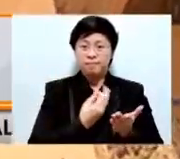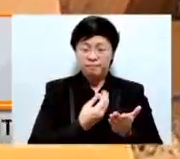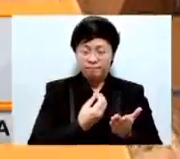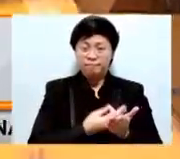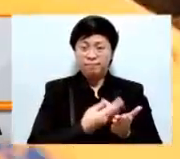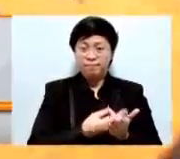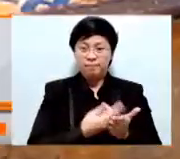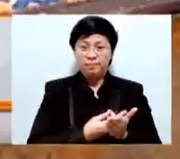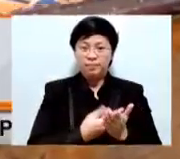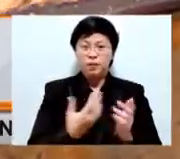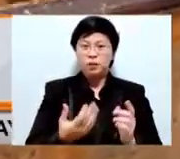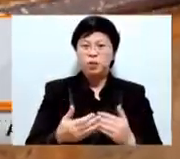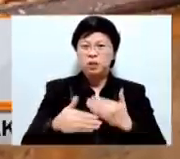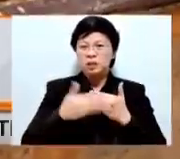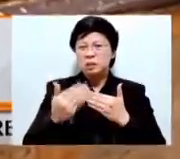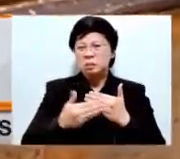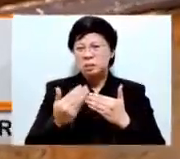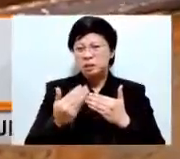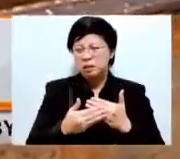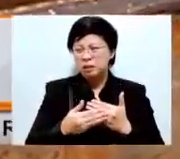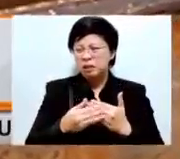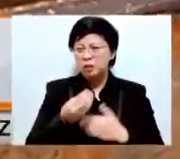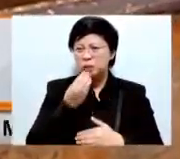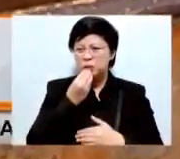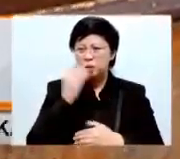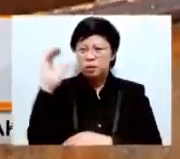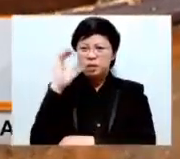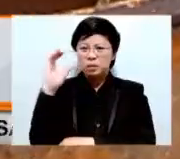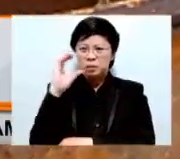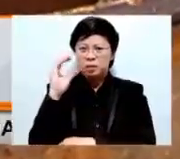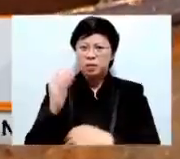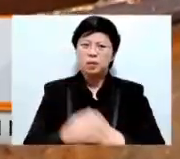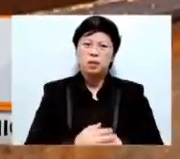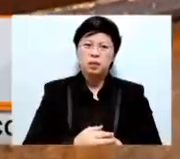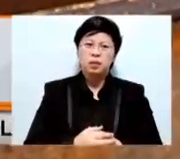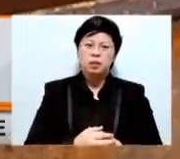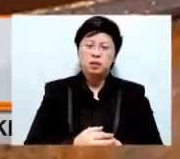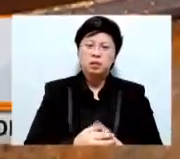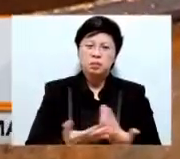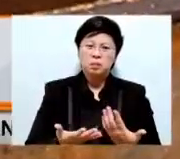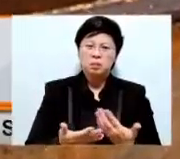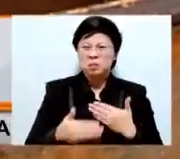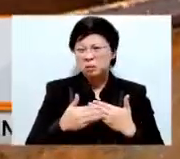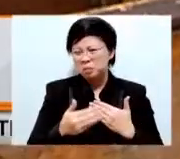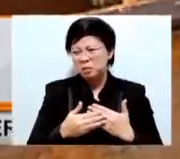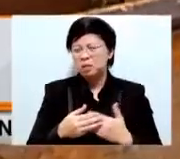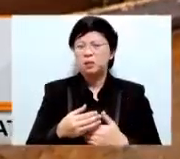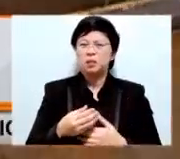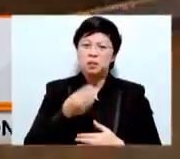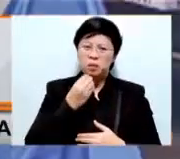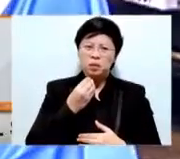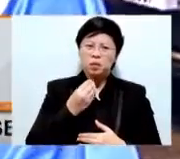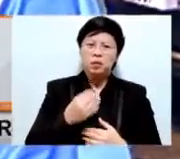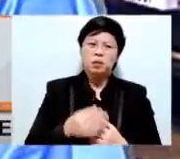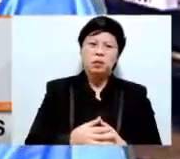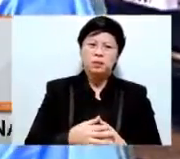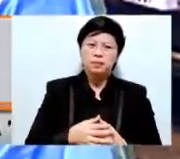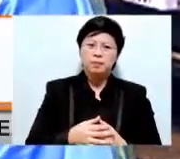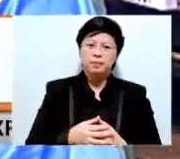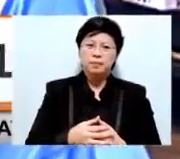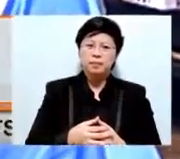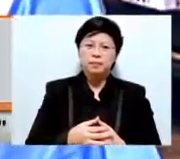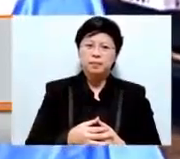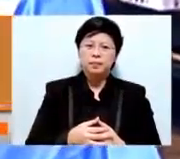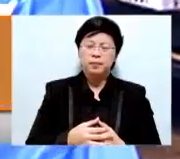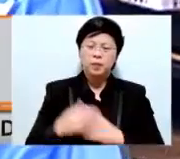pagsasaluhan ng kanyang pamilya. Mga ordinaryong pagkain lang, basta may pagsasaluhang kapi. Umasa lang po